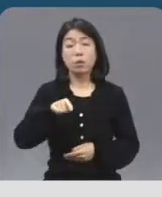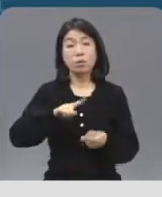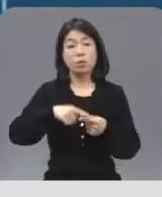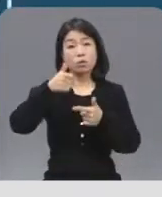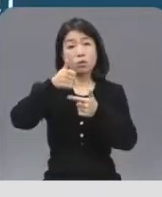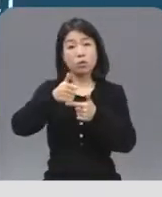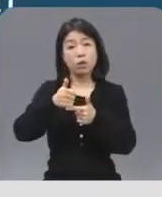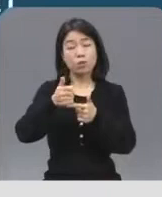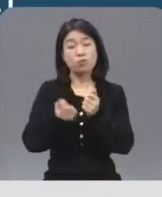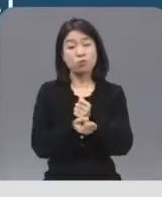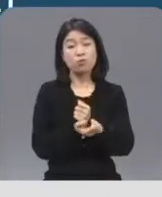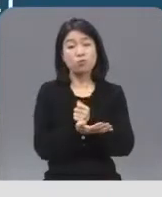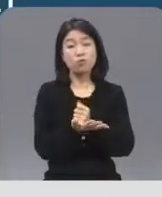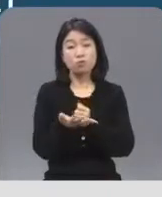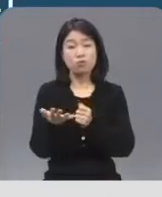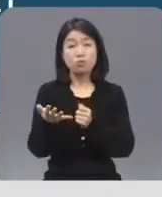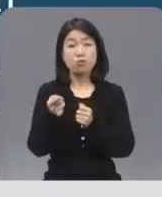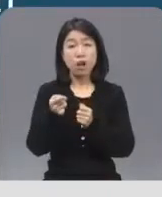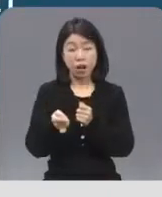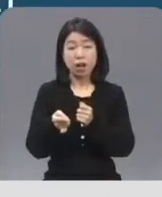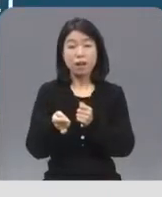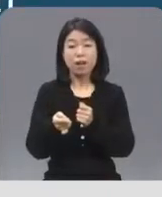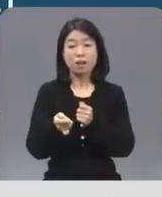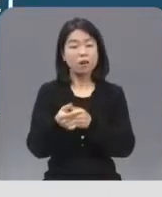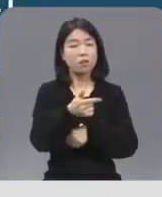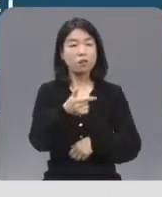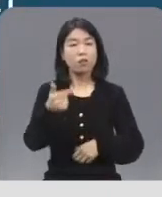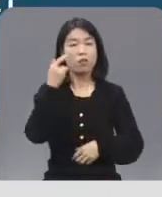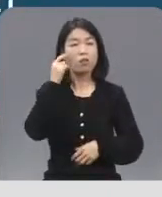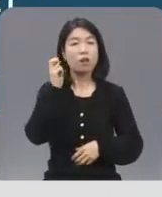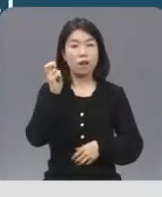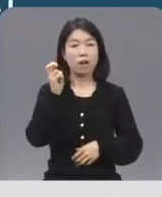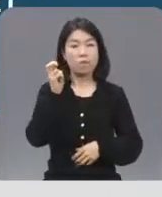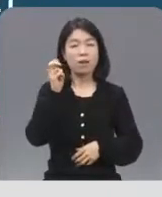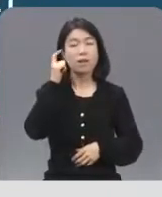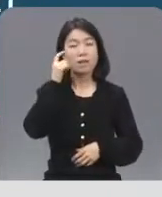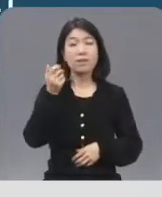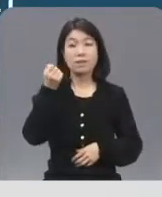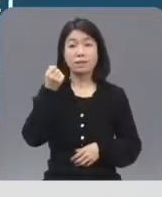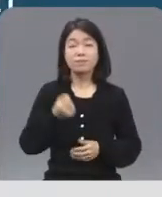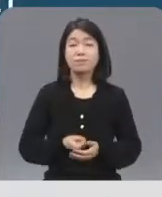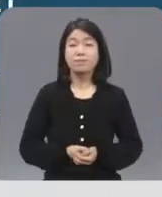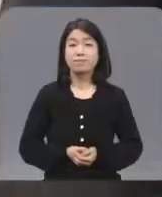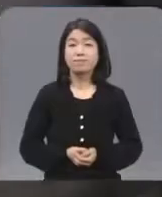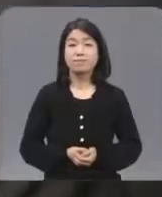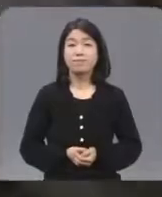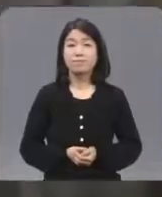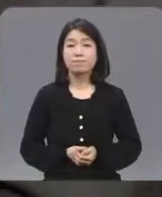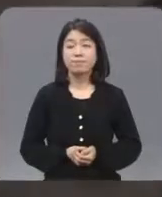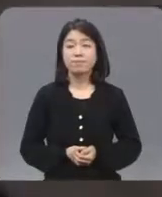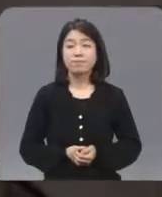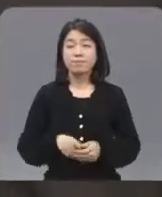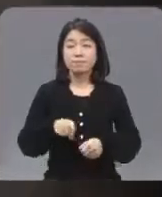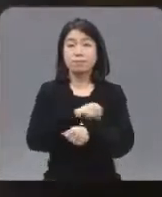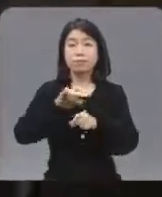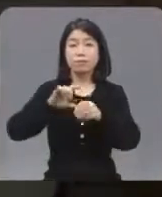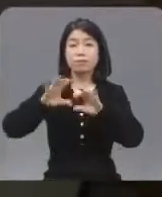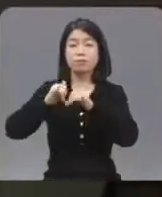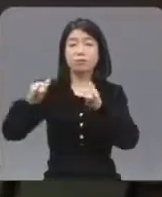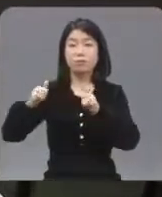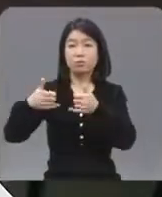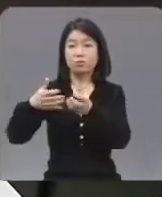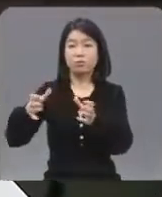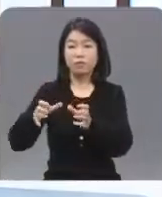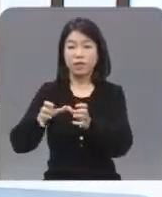점들이 호남에 주는, 특히 광주 전남에 주는 시그널은 상당히 클 거다라고 생각을 합니다. 특히 국민의당